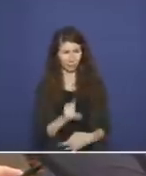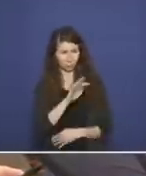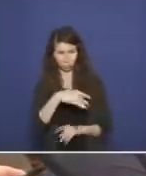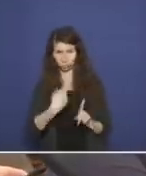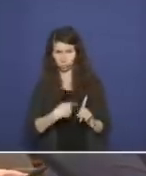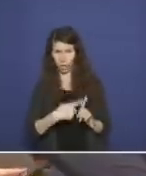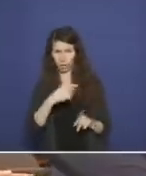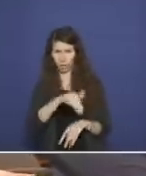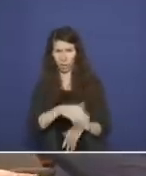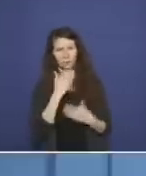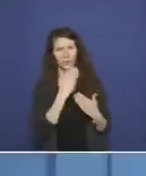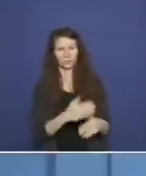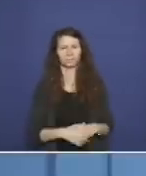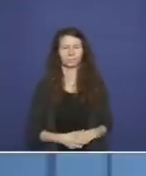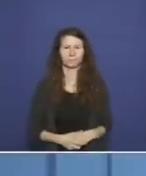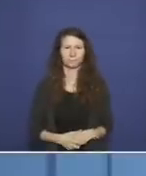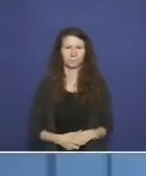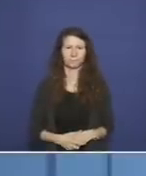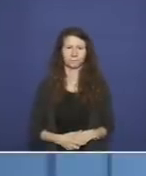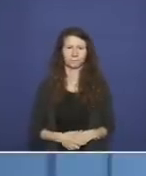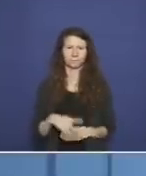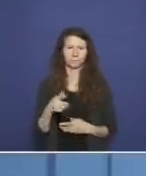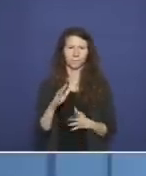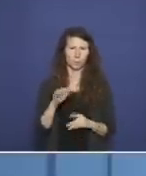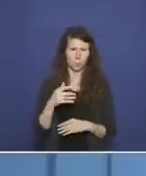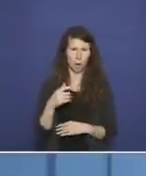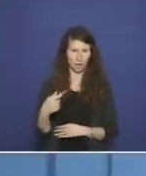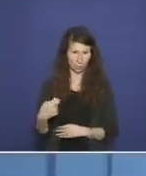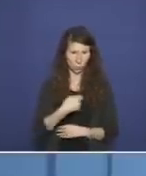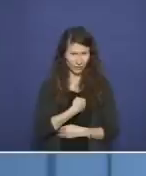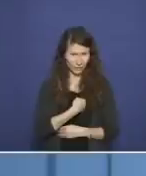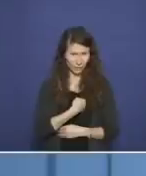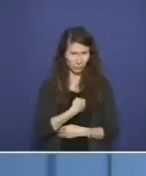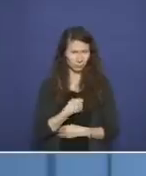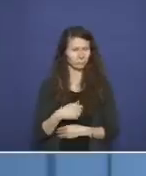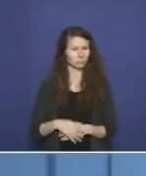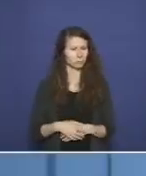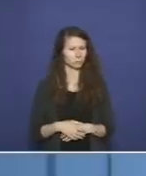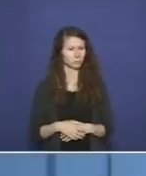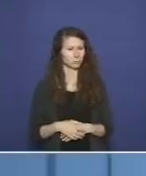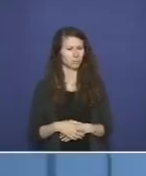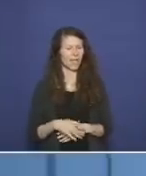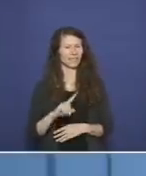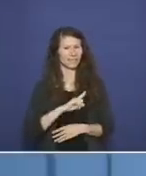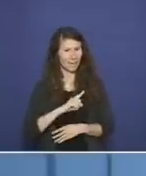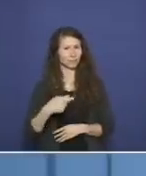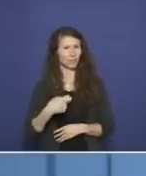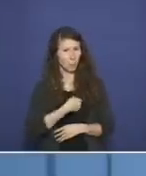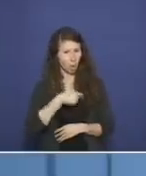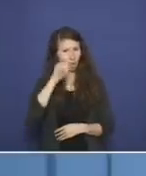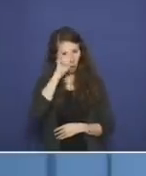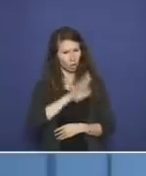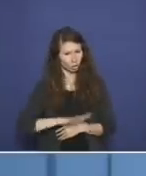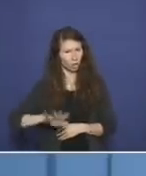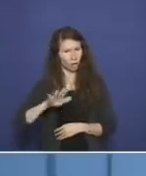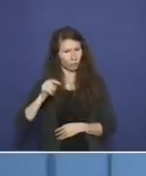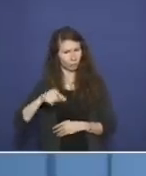Danke. Zu Suiziden? Zu den Selbstmorden in Deutschland